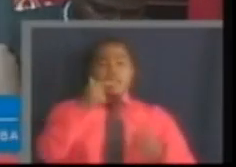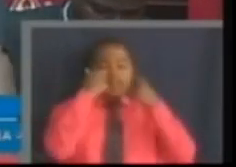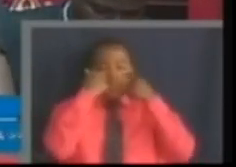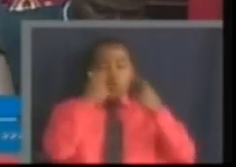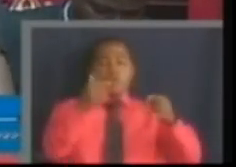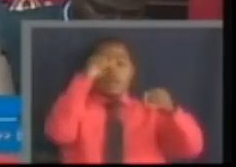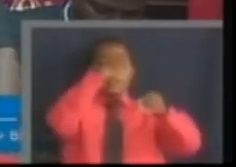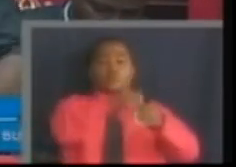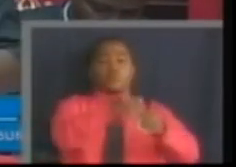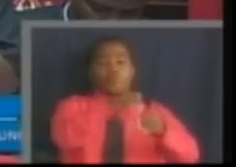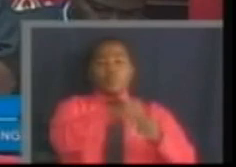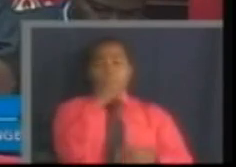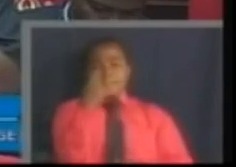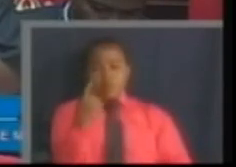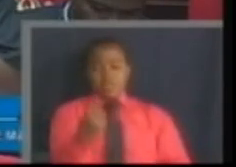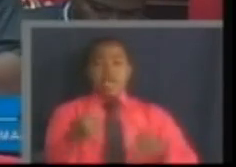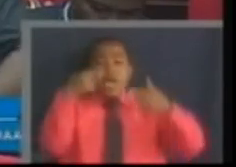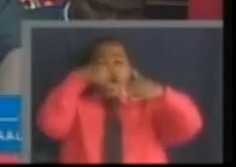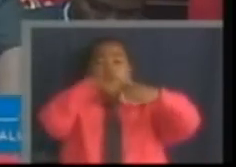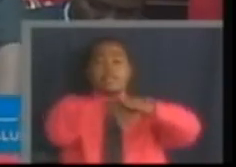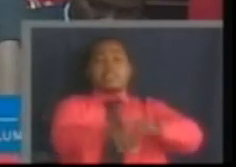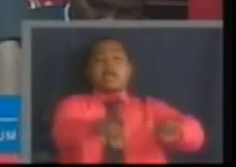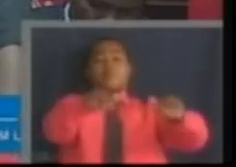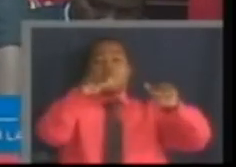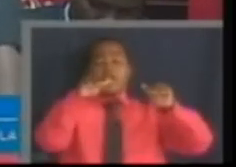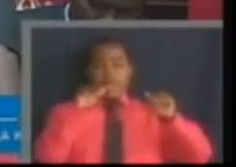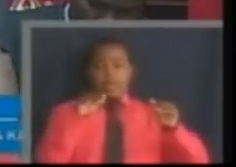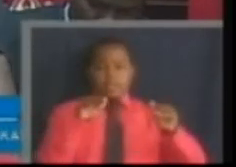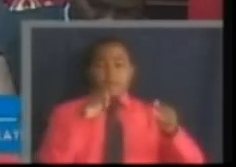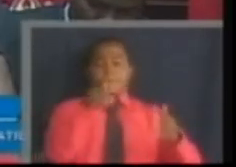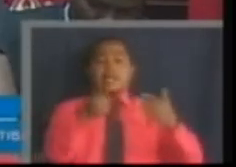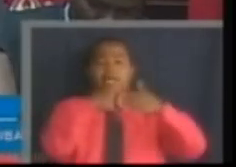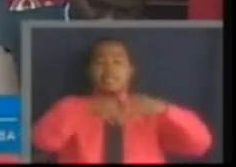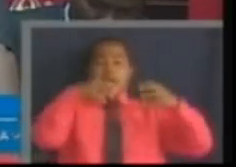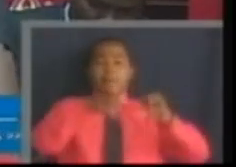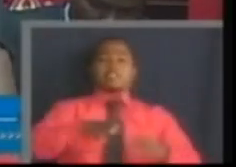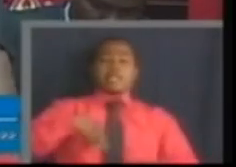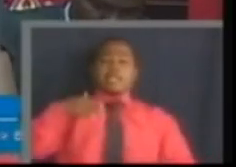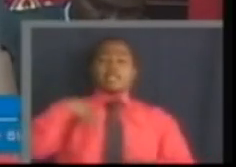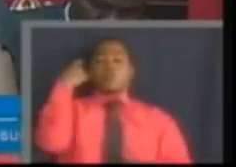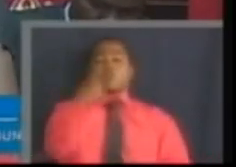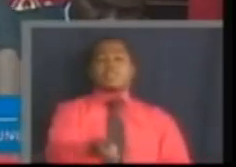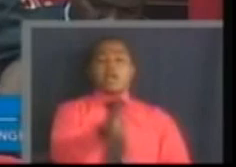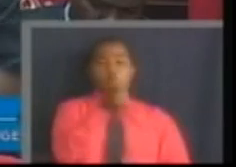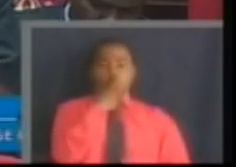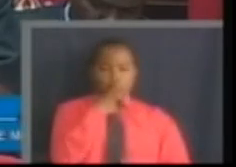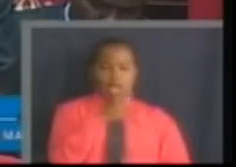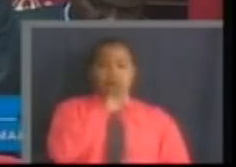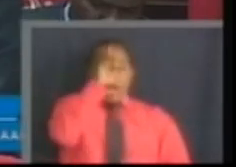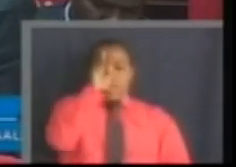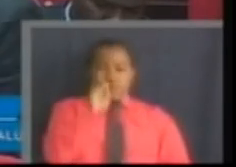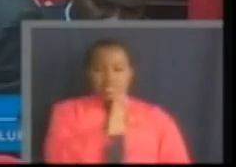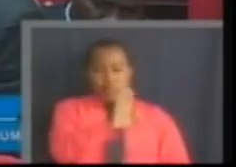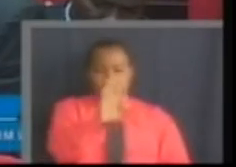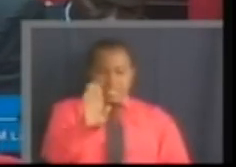moja anaingia bungeni na pale kwenye kamati anataka kupiga kura, anamuuliza mwenzake